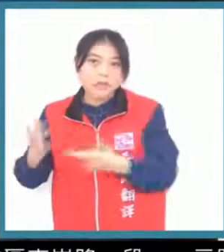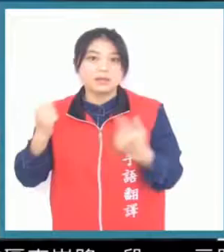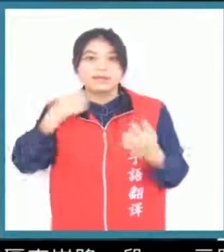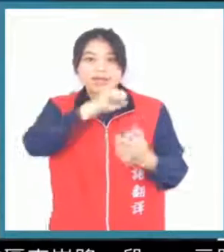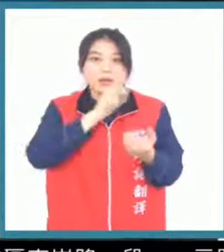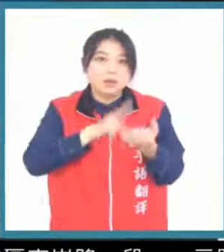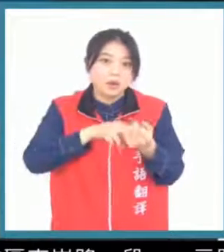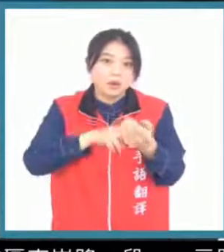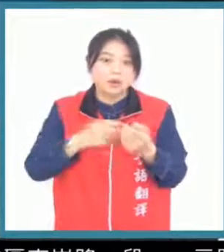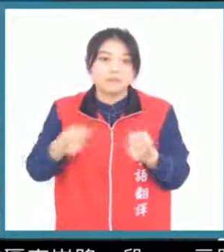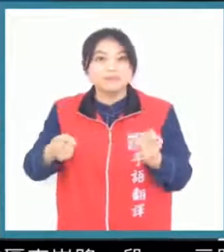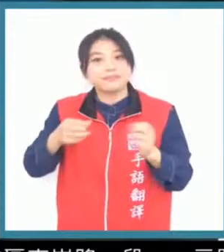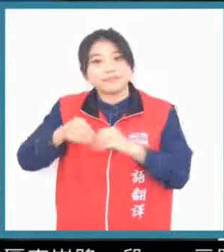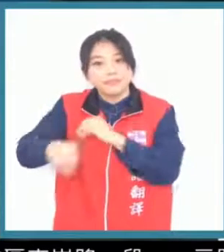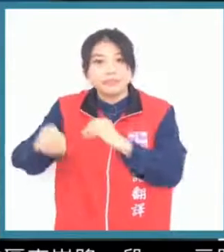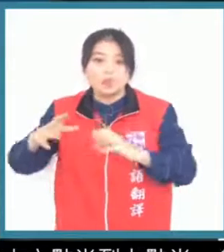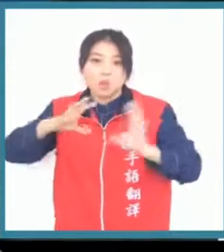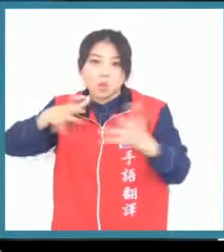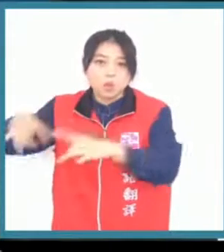园国际路店。